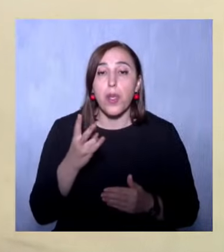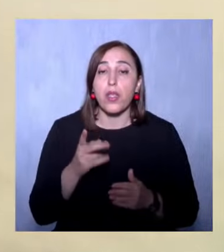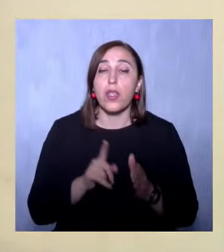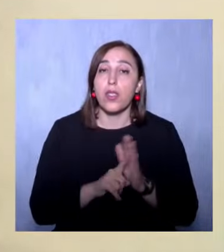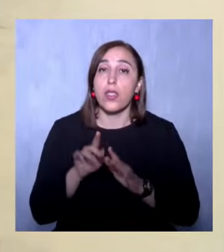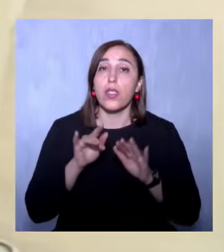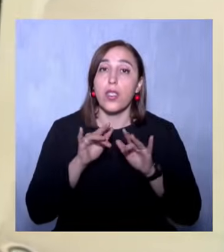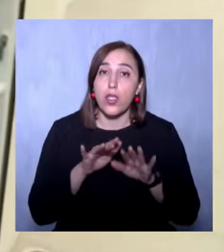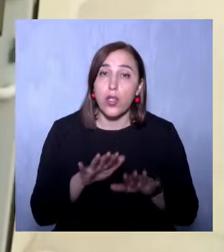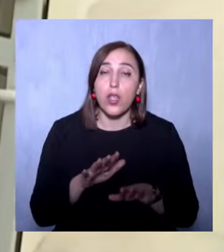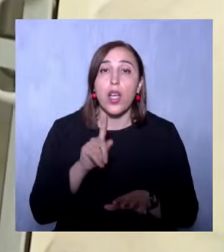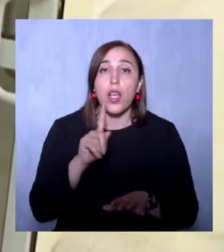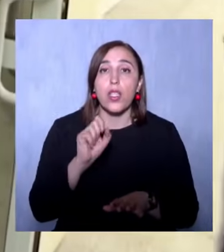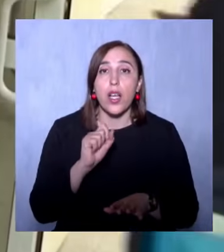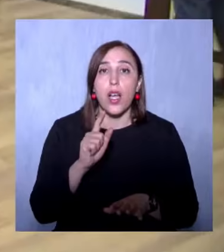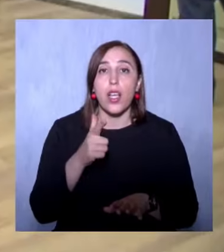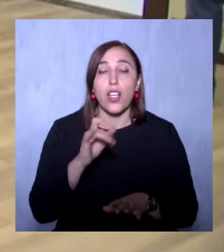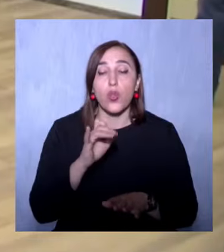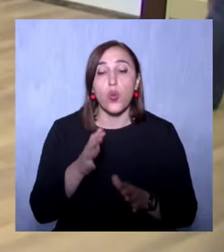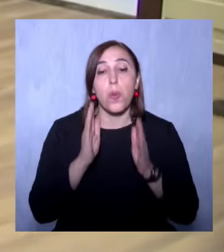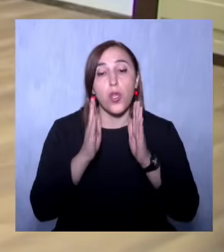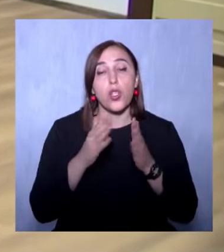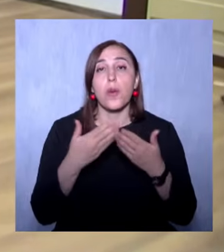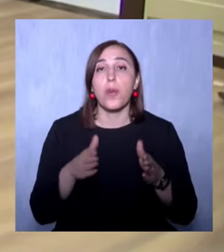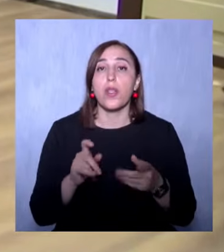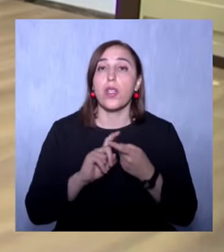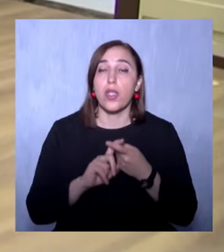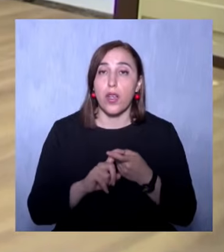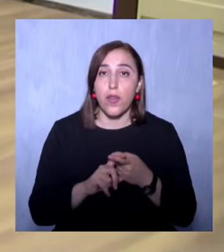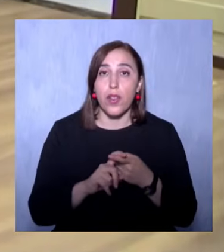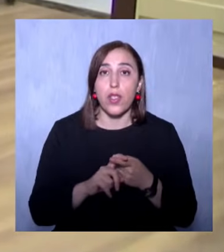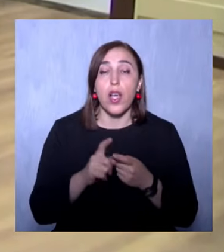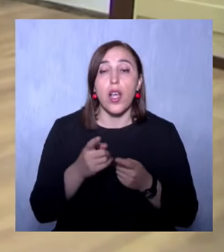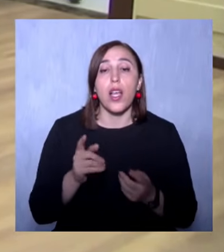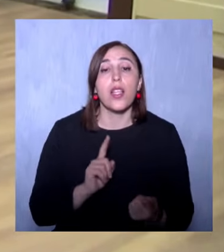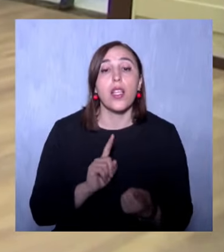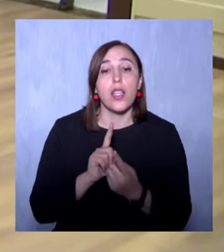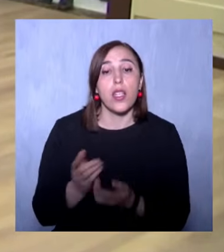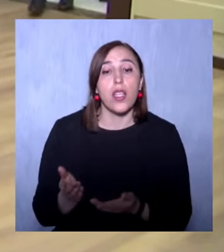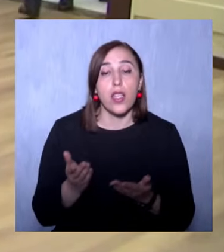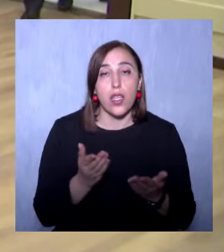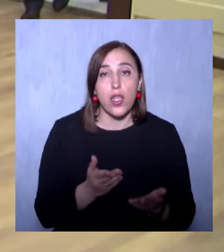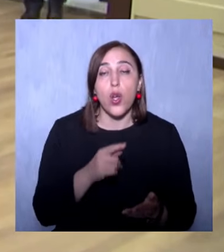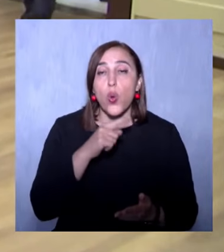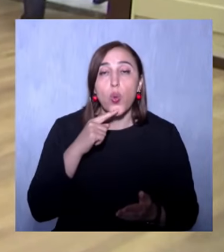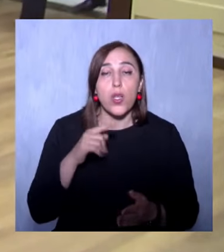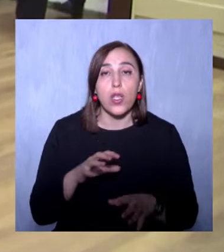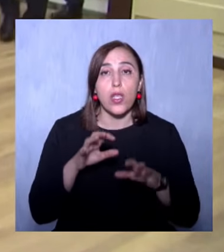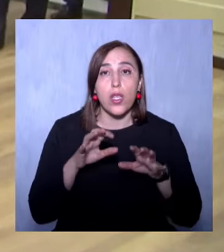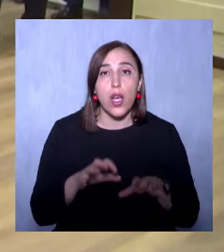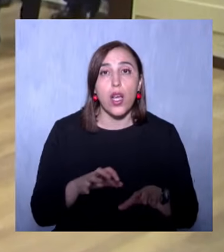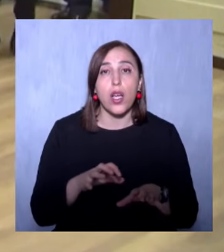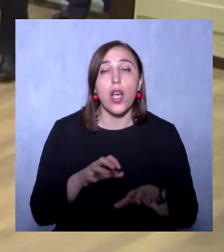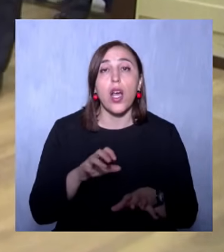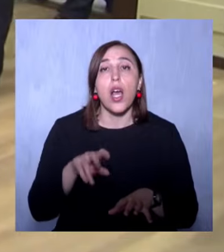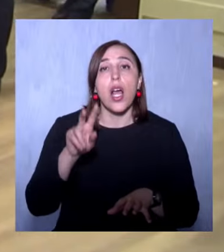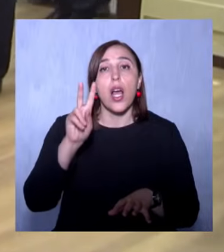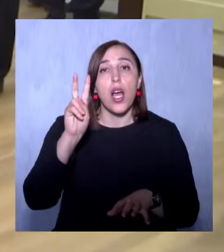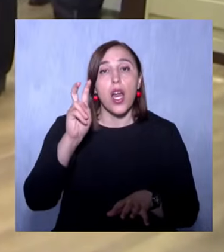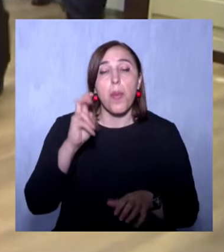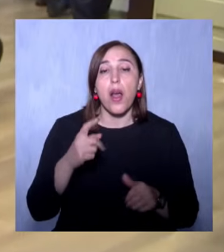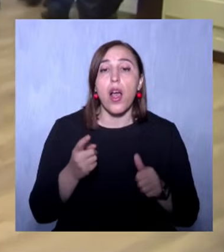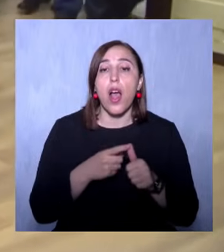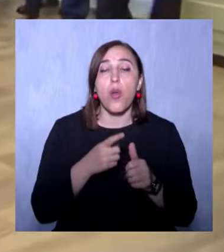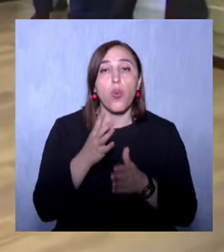քայլեր ձեռնարկի Զանգեզուրի միջանցքի բացման ուղղությամբ։ Ընդունելով հյուրին, Ռուսաստանի նախագահն ի դեպ չի արտաբերել Լեռնային